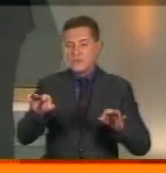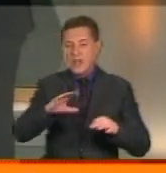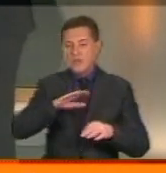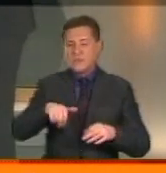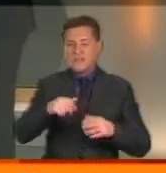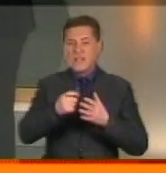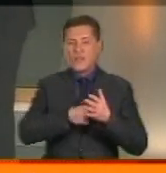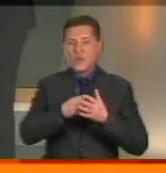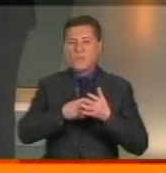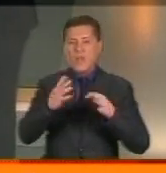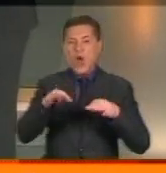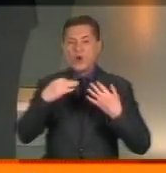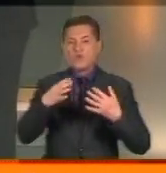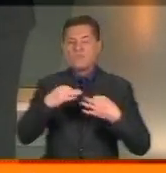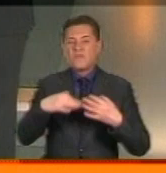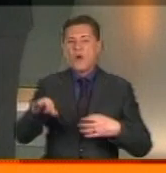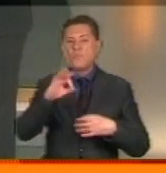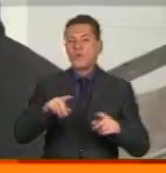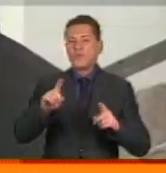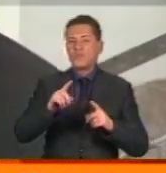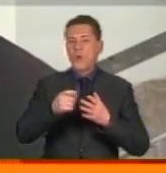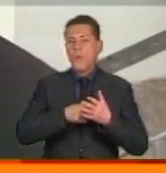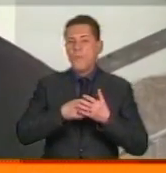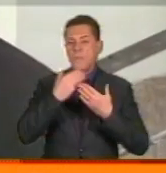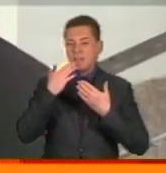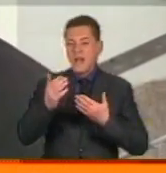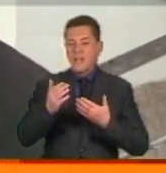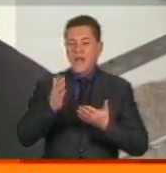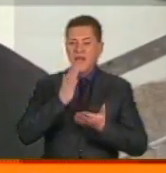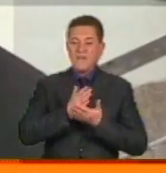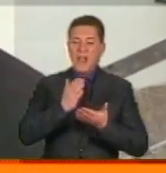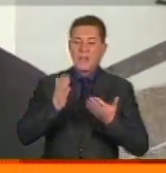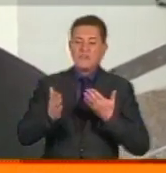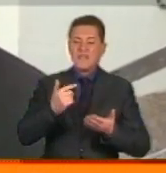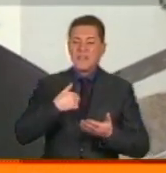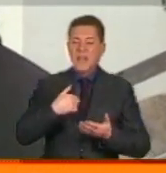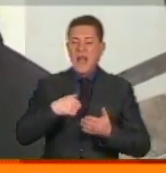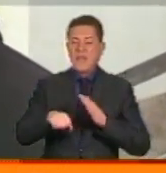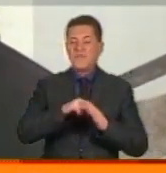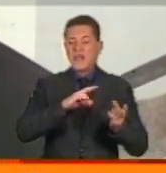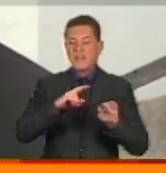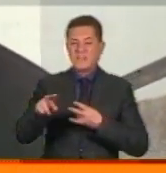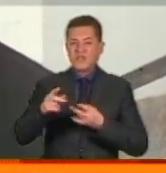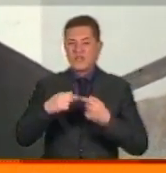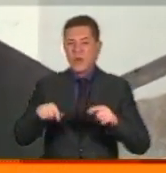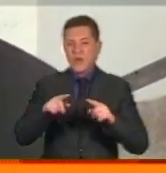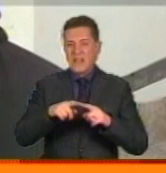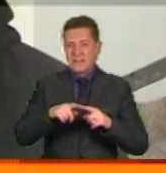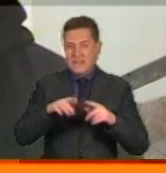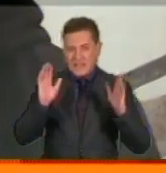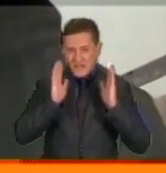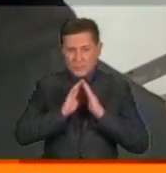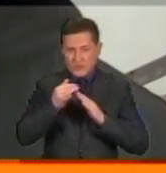допиту розповідає, про що, власне, питали. Являюся членом терористичної організації «Хизбут-Тахрир», на що